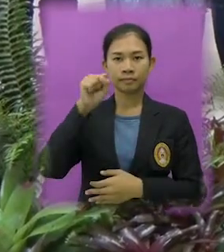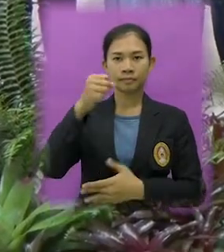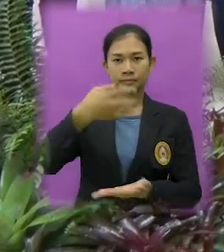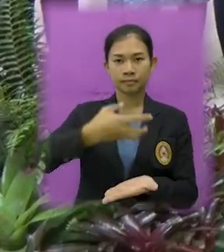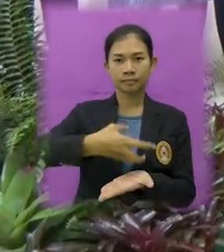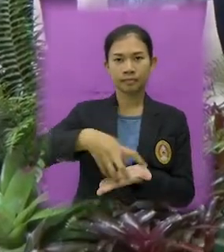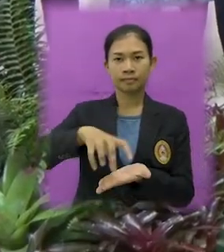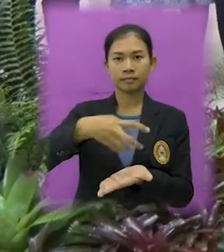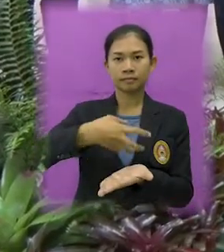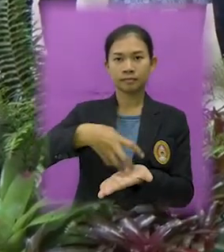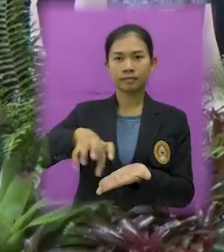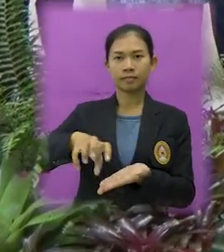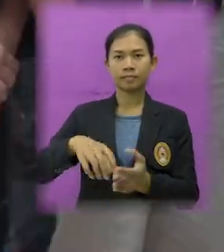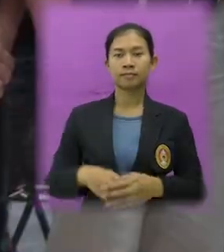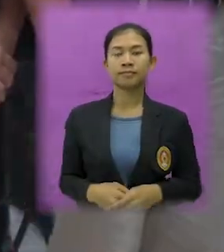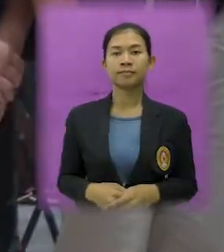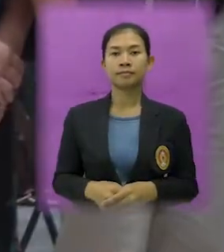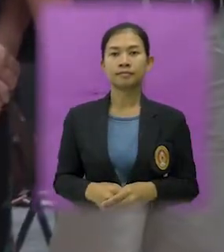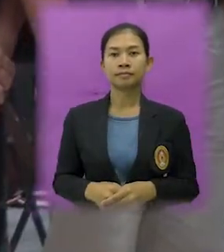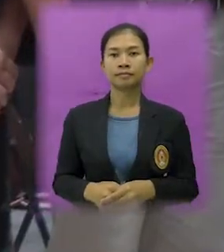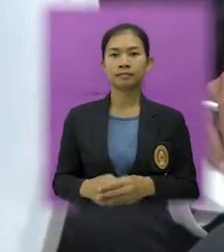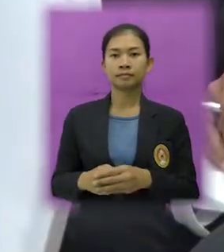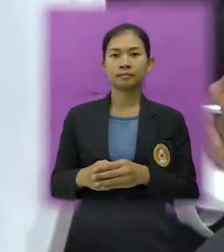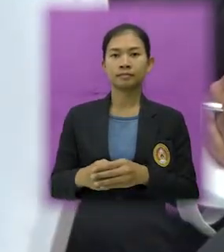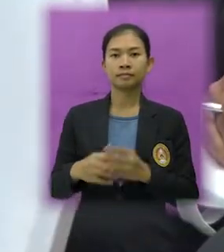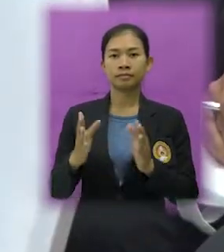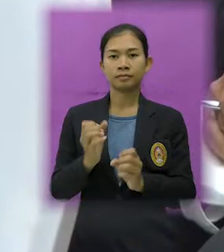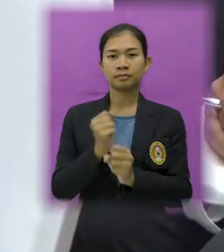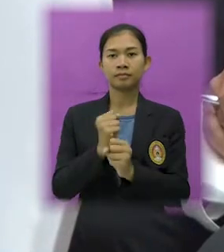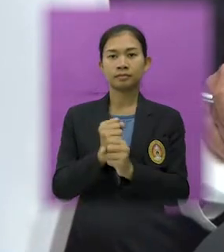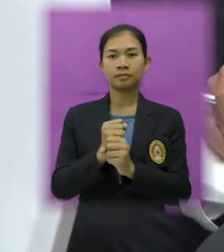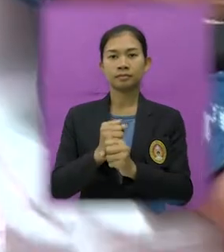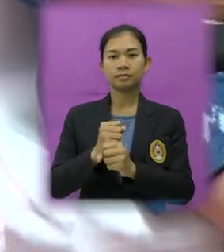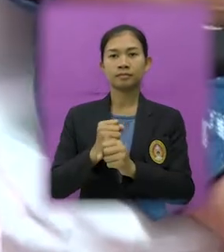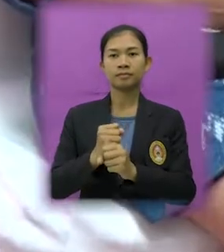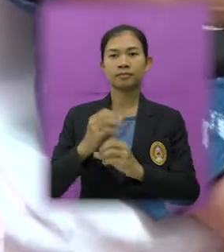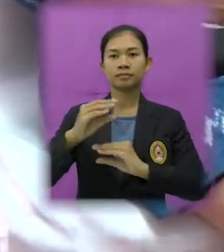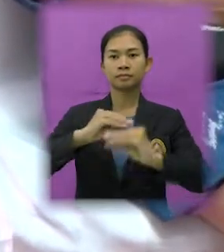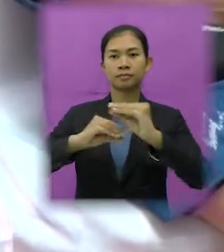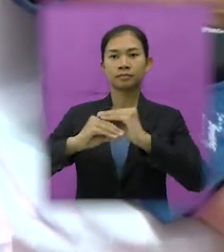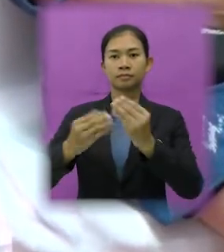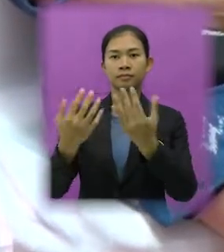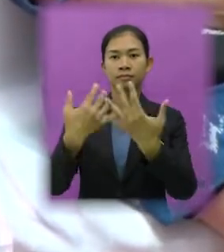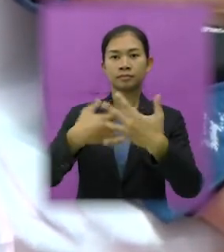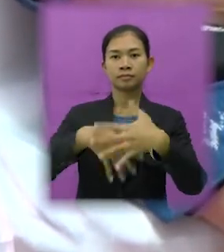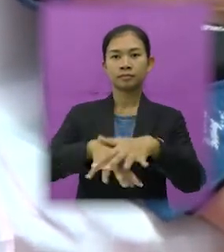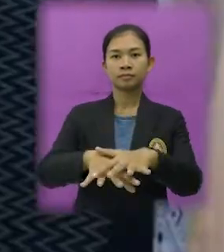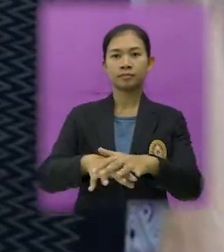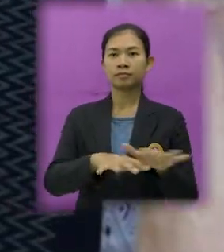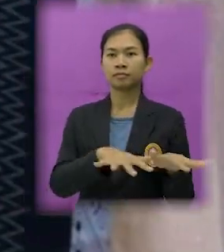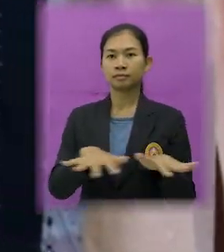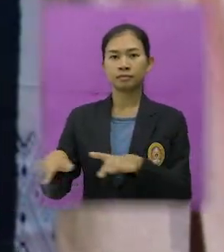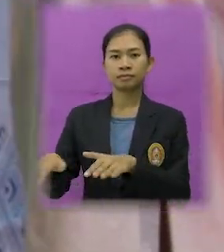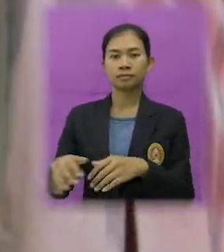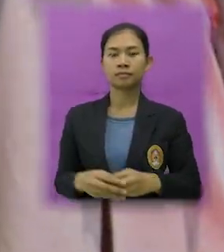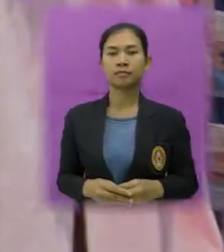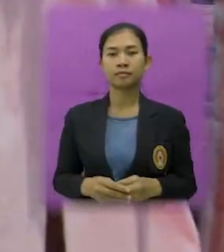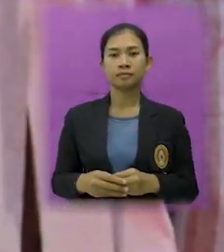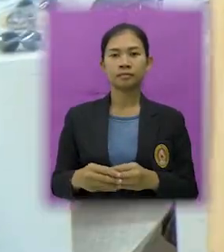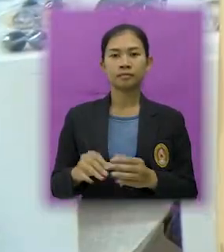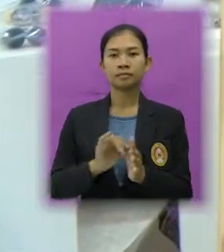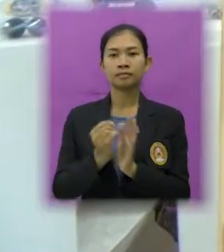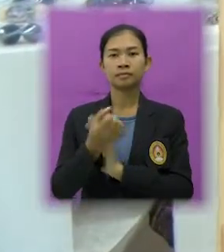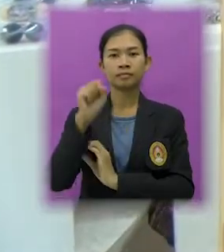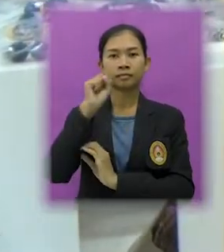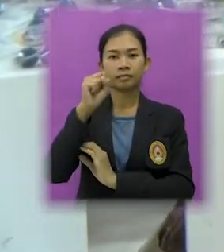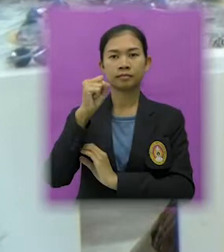ามหาวิทยาลัยราชภัฏสกลนครได้กล่าวรายงานโดยมีผู้ดำเนินงานโครงการชุมชนเข้าร่วมอย่างพร้อมเพรียงต